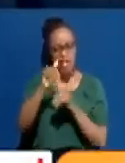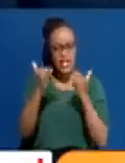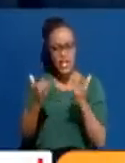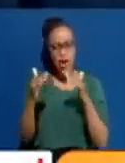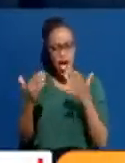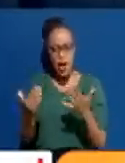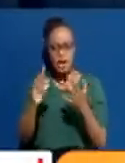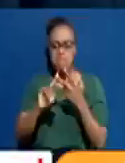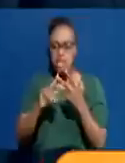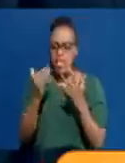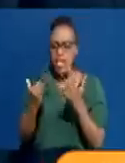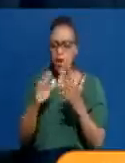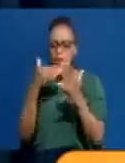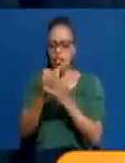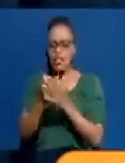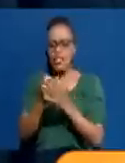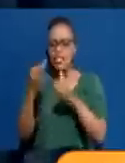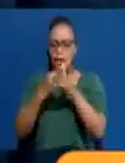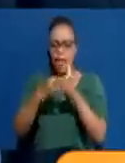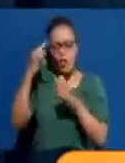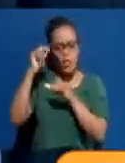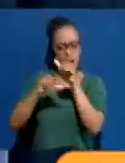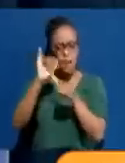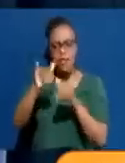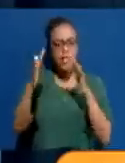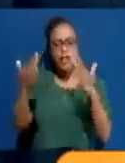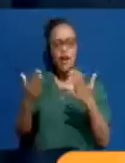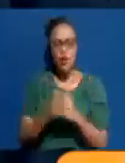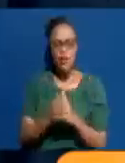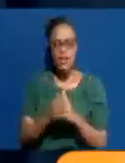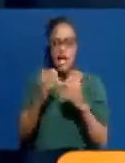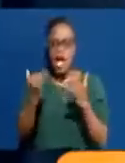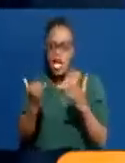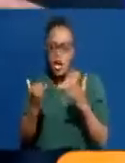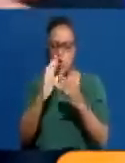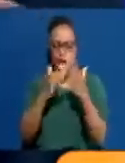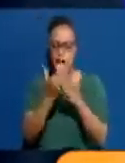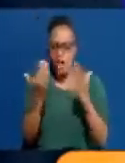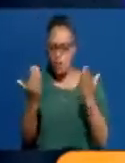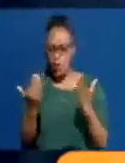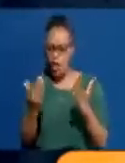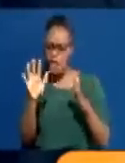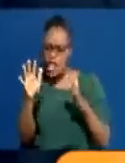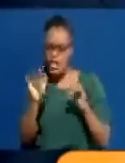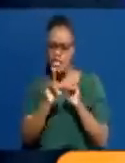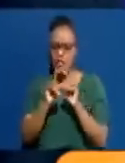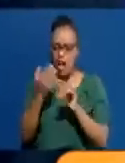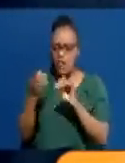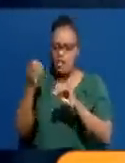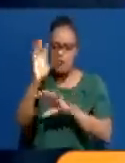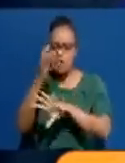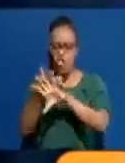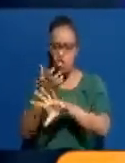Ah, sasa wamefika Kibera, what do you think about that? Ah, sasa wamefika, oh, there's a stone being